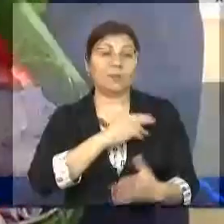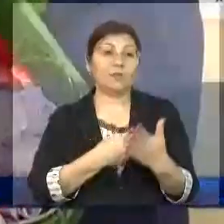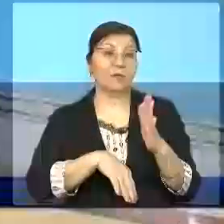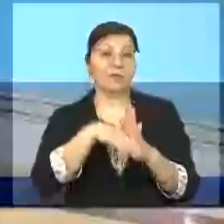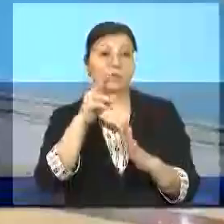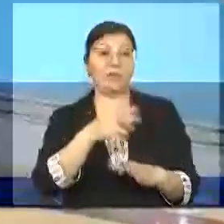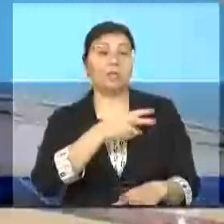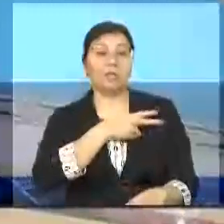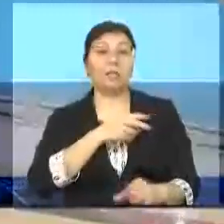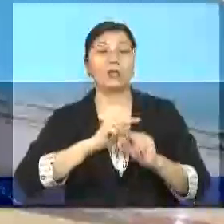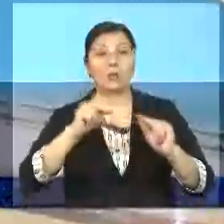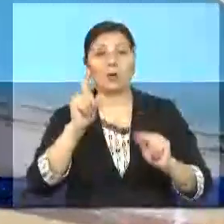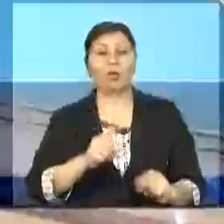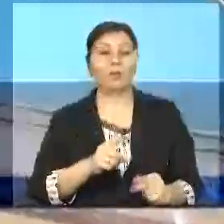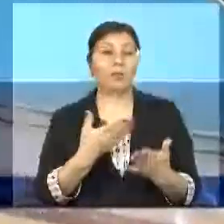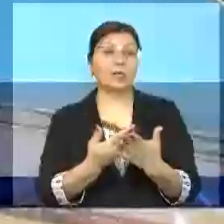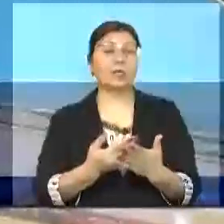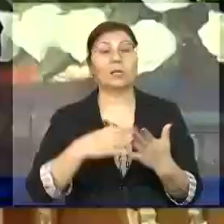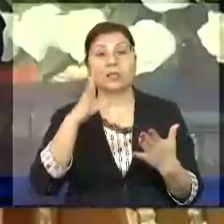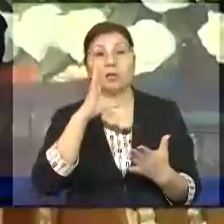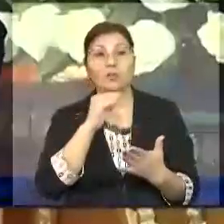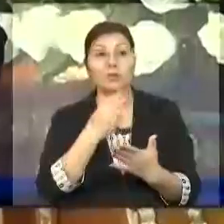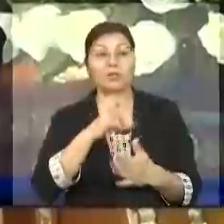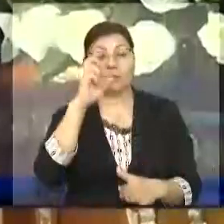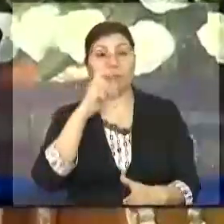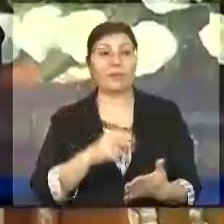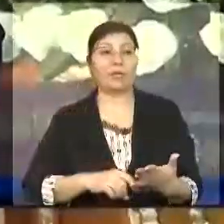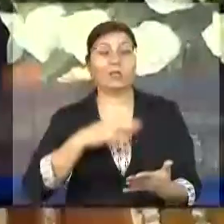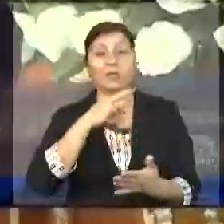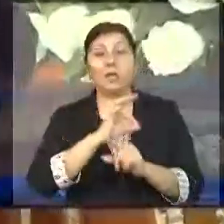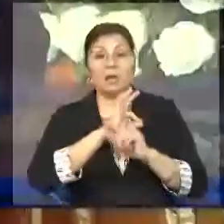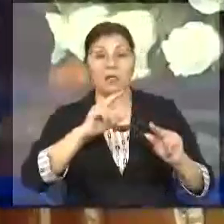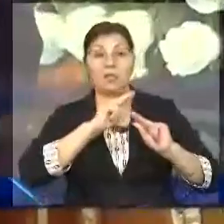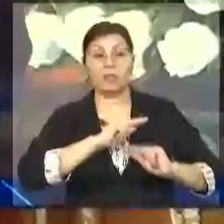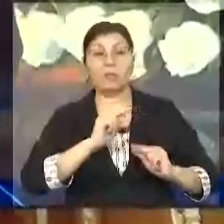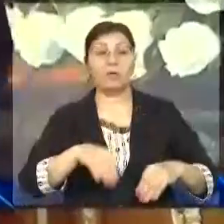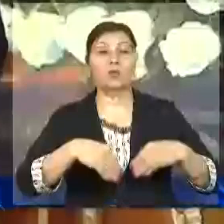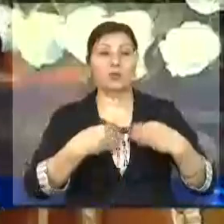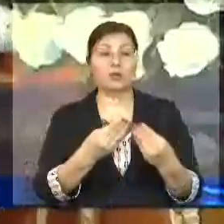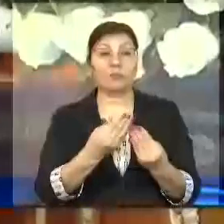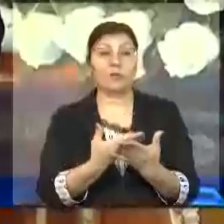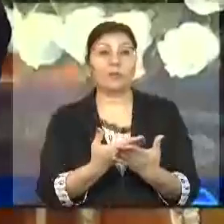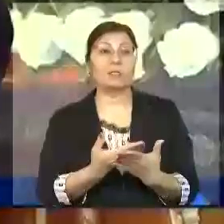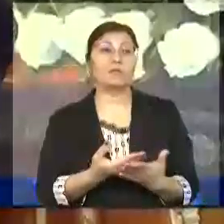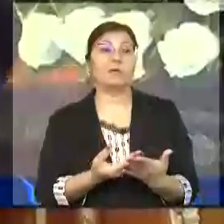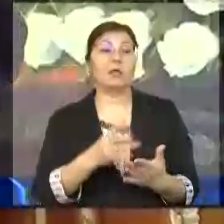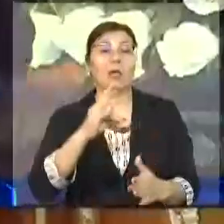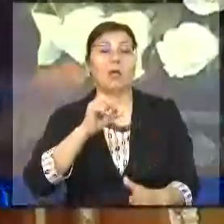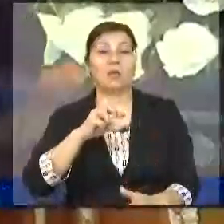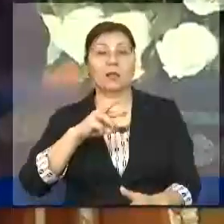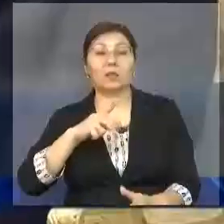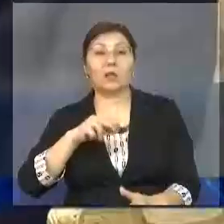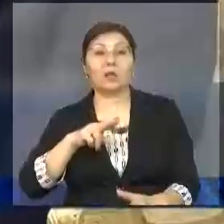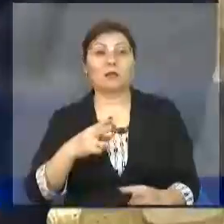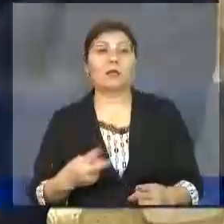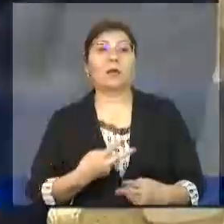мемлекеттік наградасы мұғалімдерге үздік жетістіктері мен мемлекет алдындағы ерекше еңбегі үшін беріледі. Жоғары атаққа ие болған Наталья Пеннер